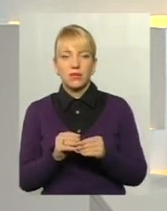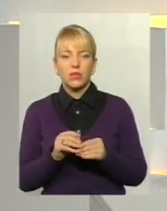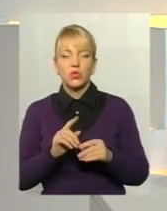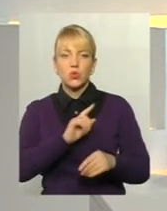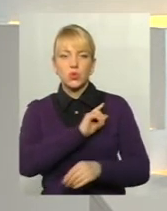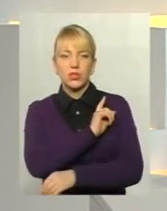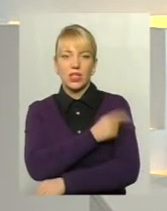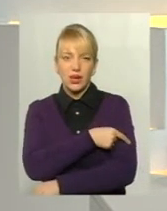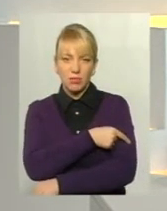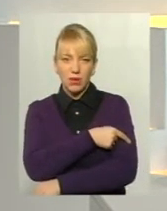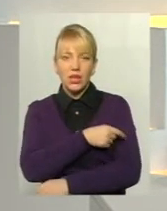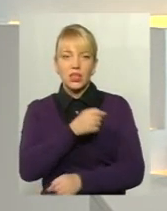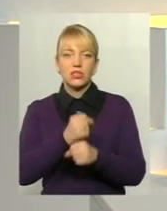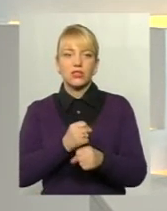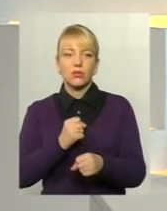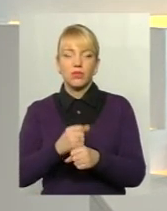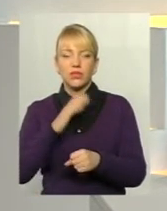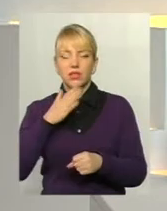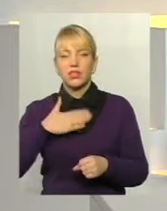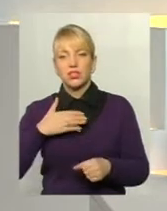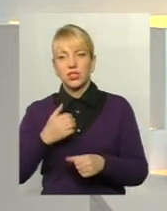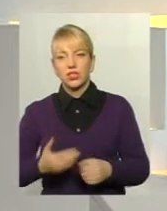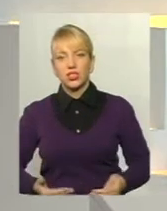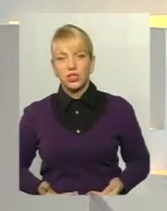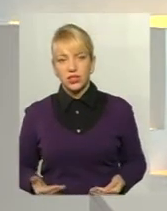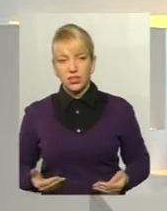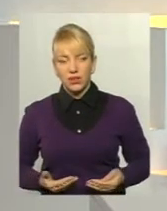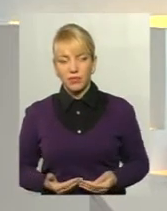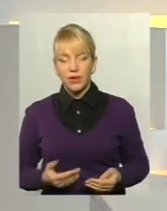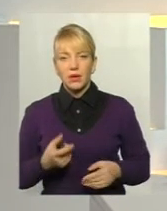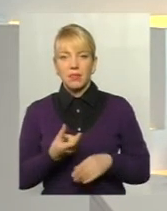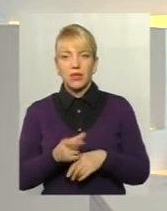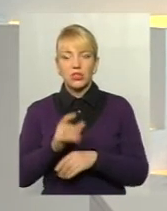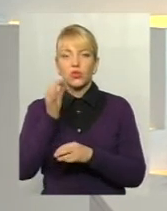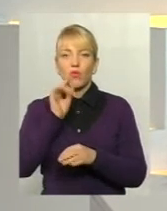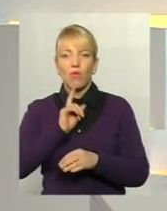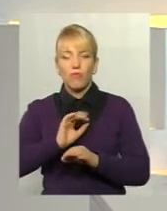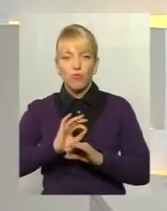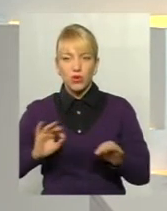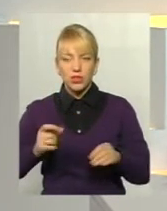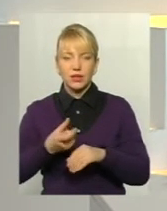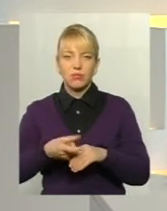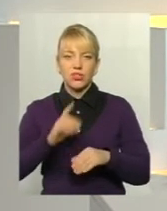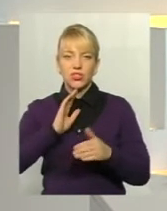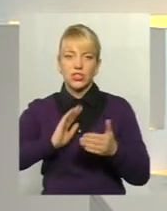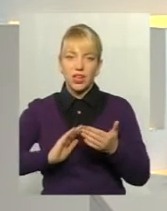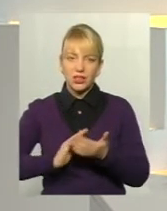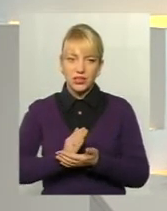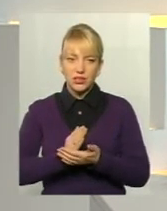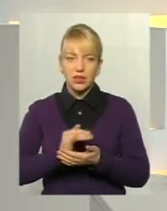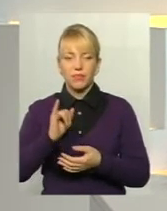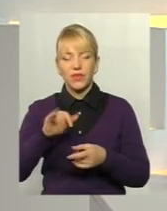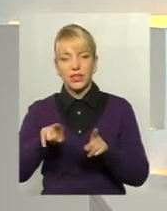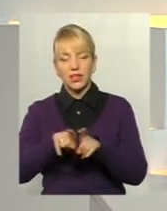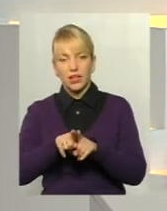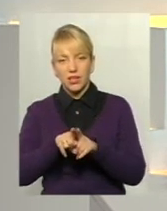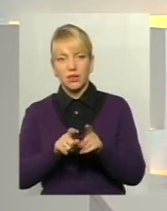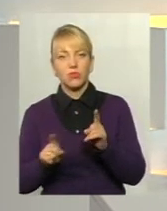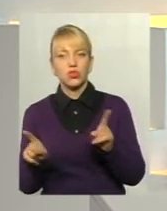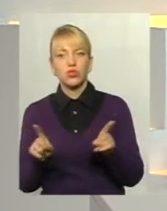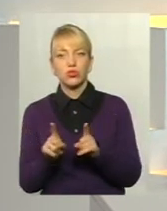зусиллями зробити наше життя більш комфортним, більш якісним і таким,